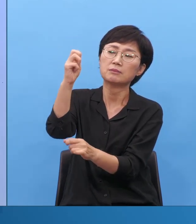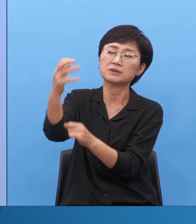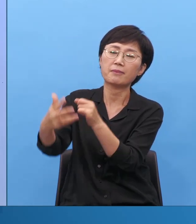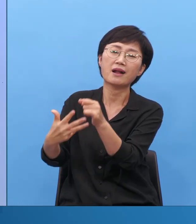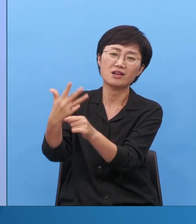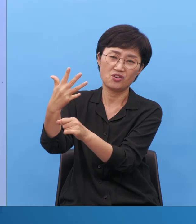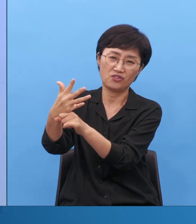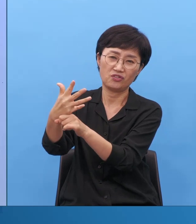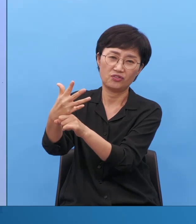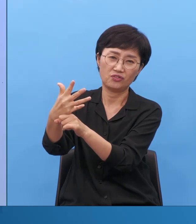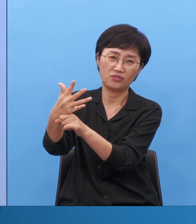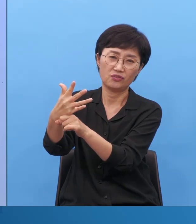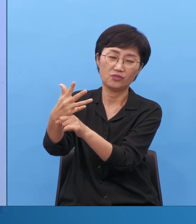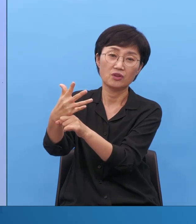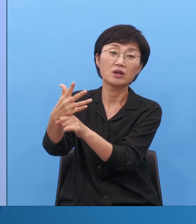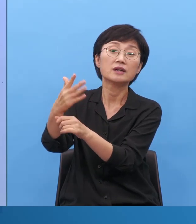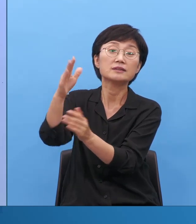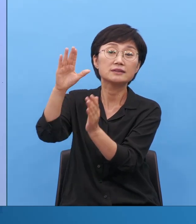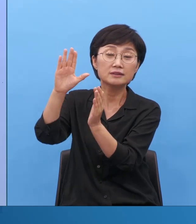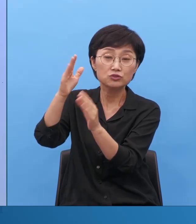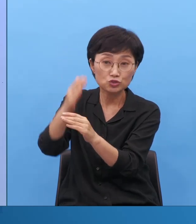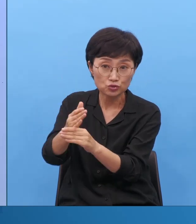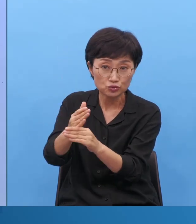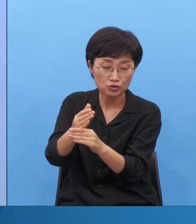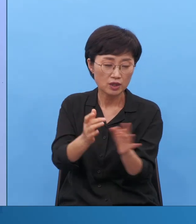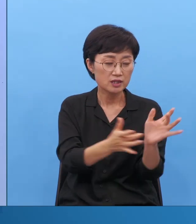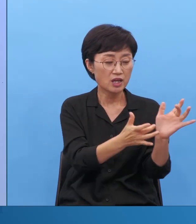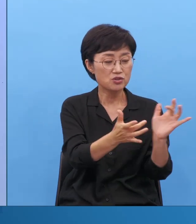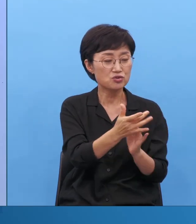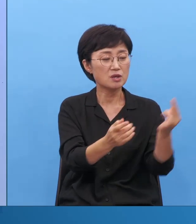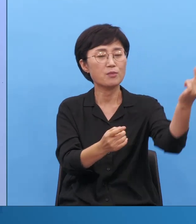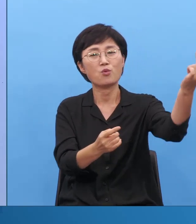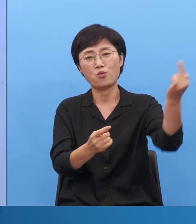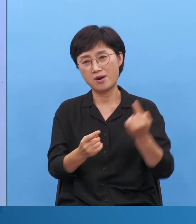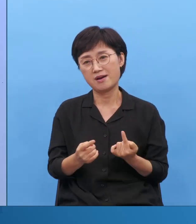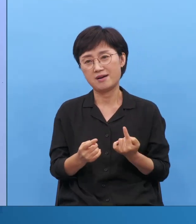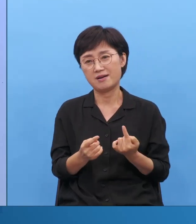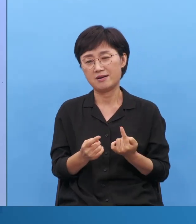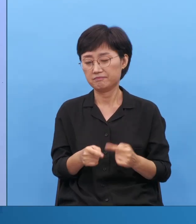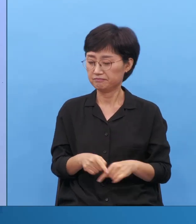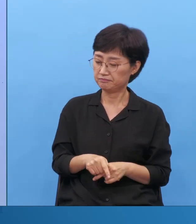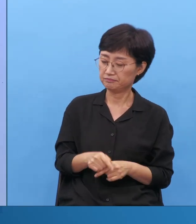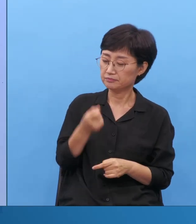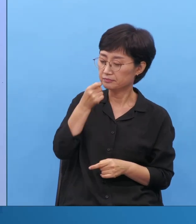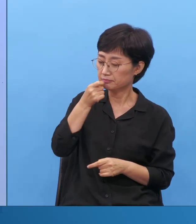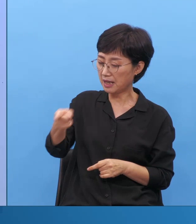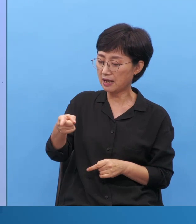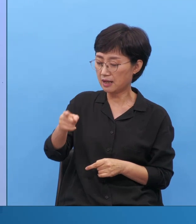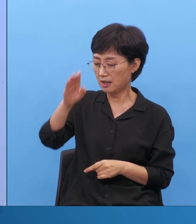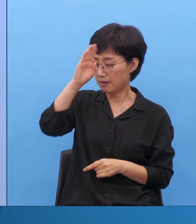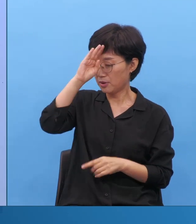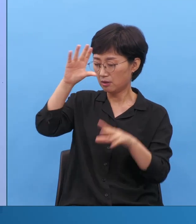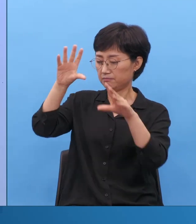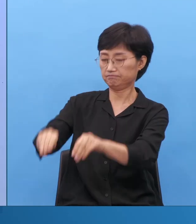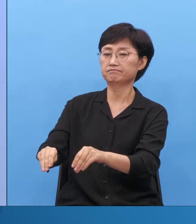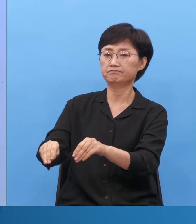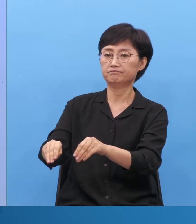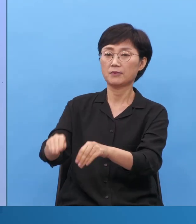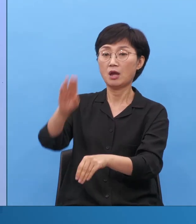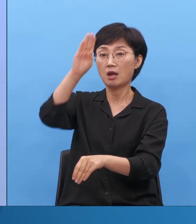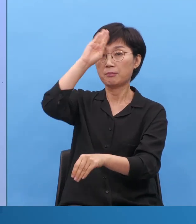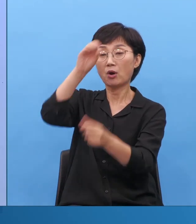겁니다. And it was at this time that Jesus came before him. 아예 근원을 치유해 버려요. He completely healed his